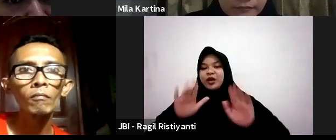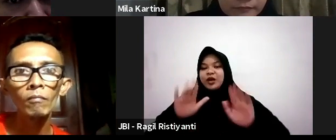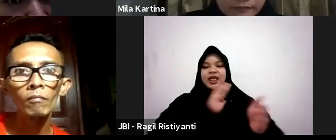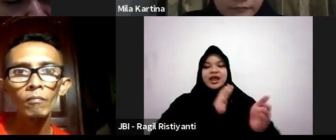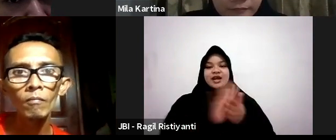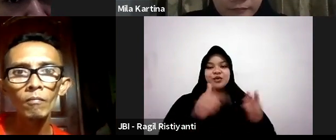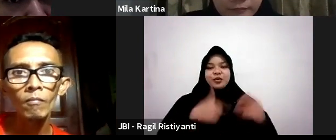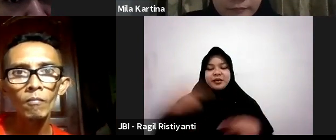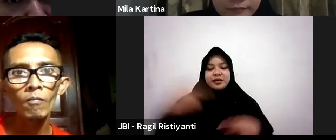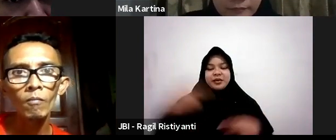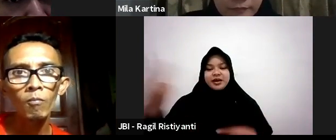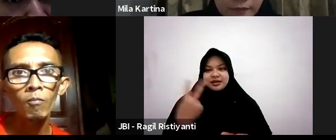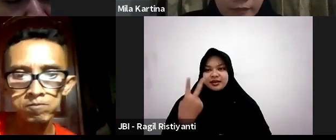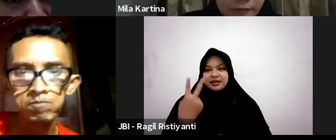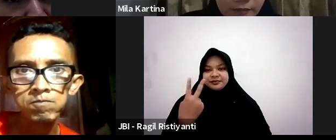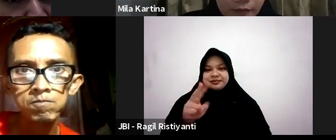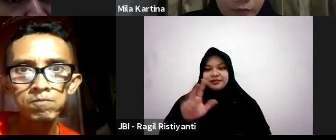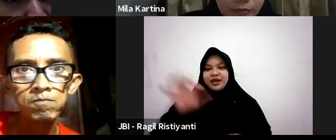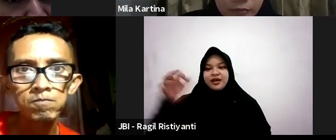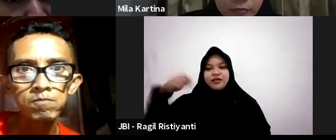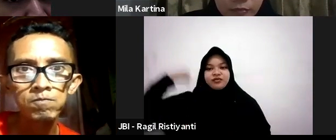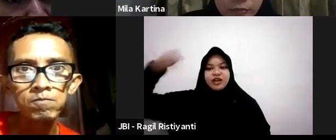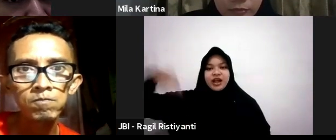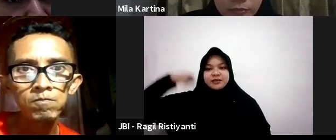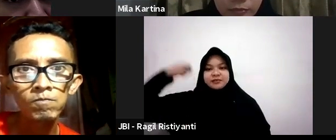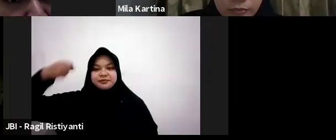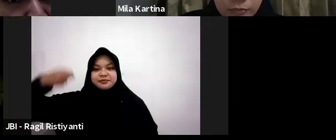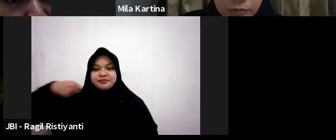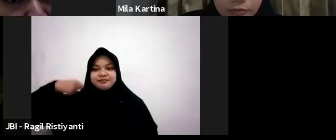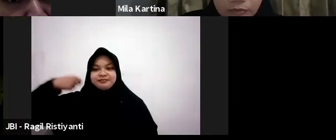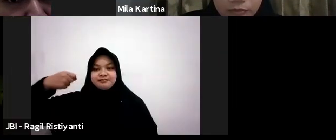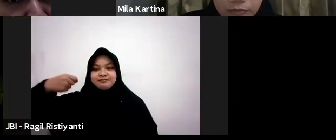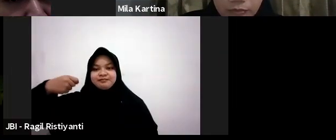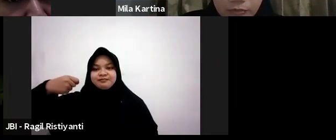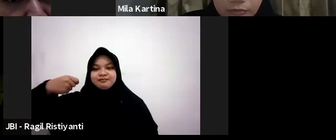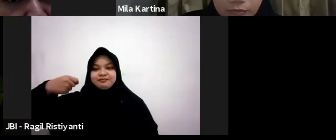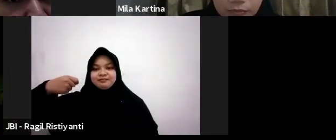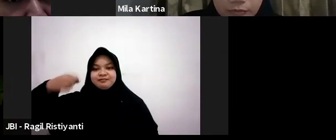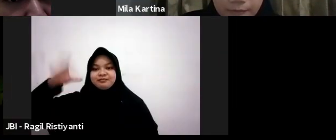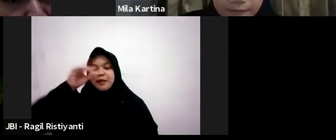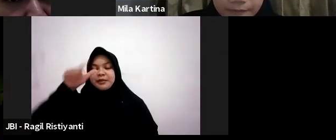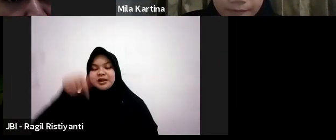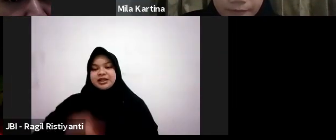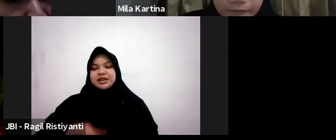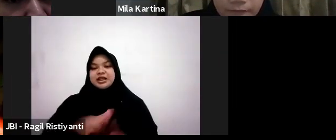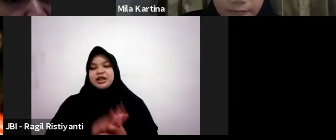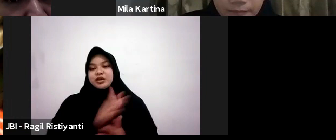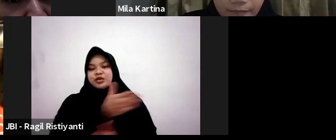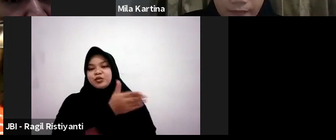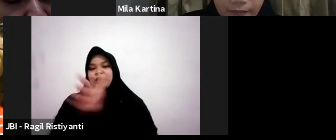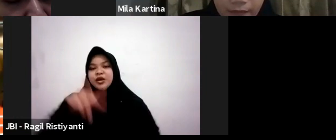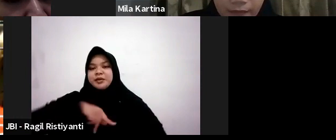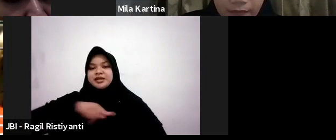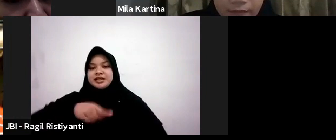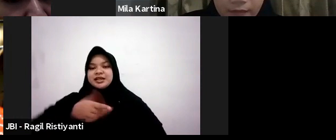menyaksikan film Pemutaran film atau novel pada malam hari ini namun sebelumnya kepada seluruh peserta kami